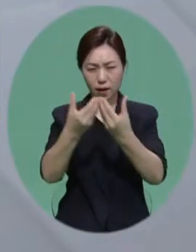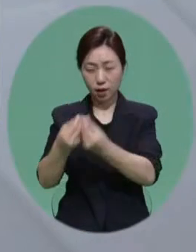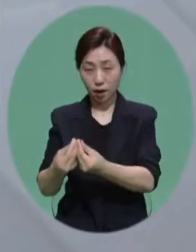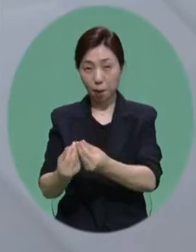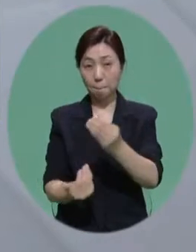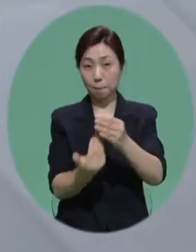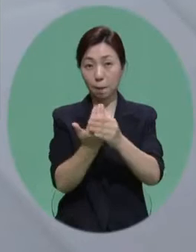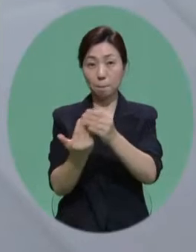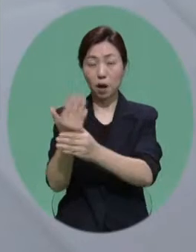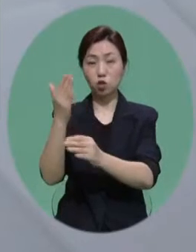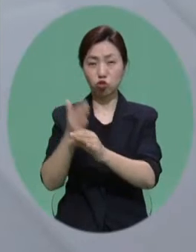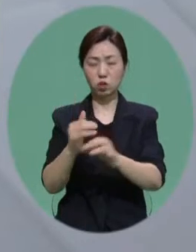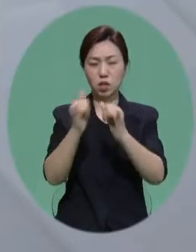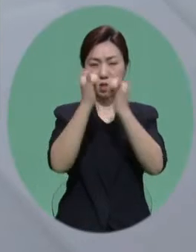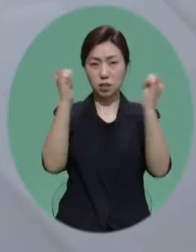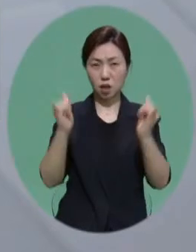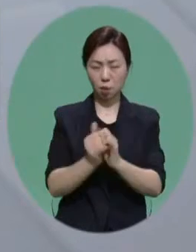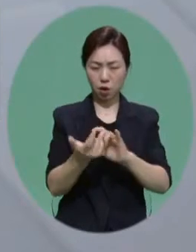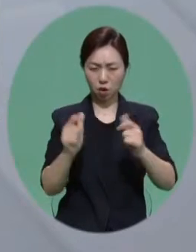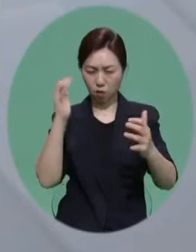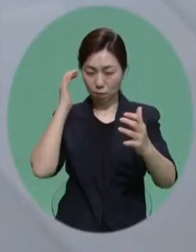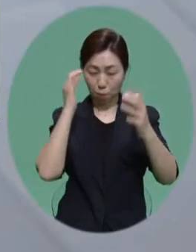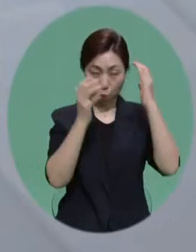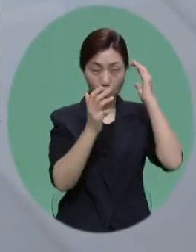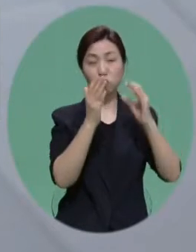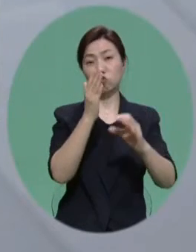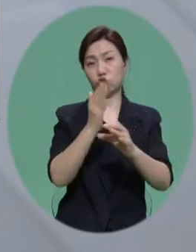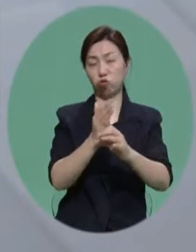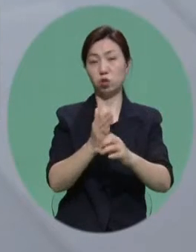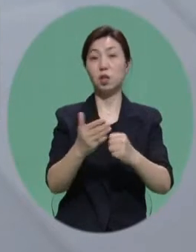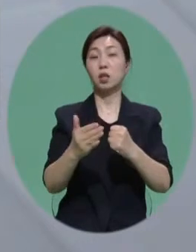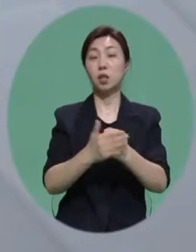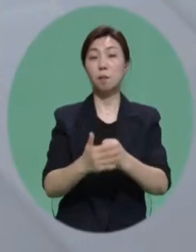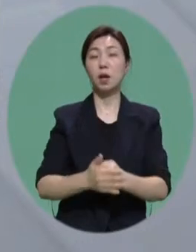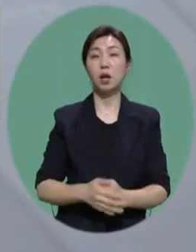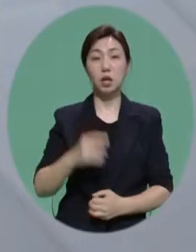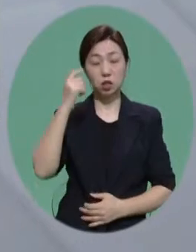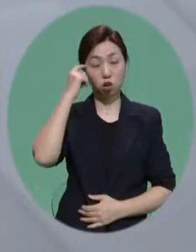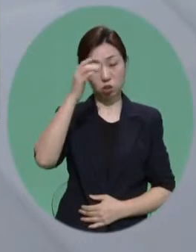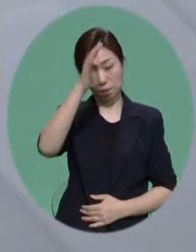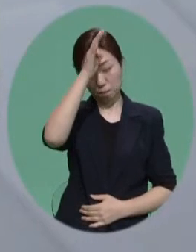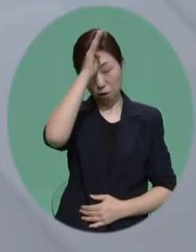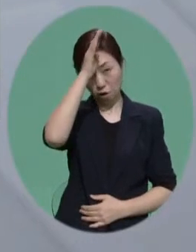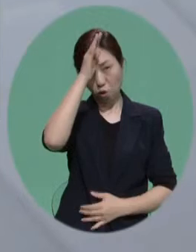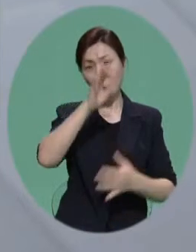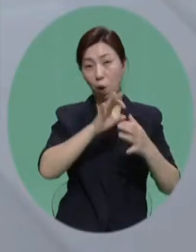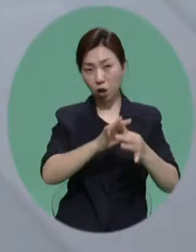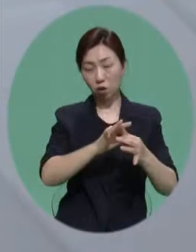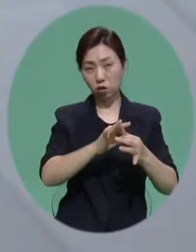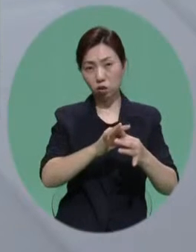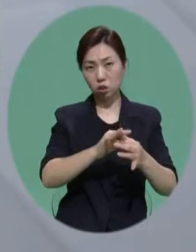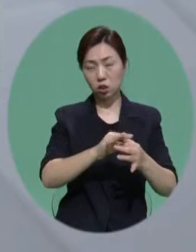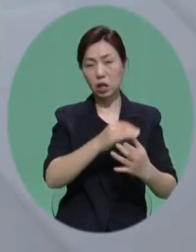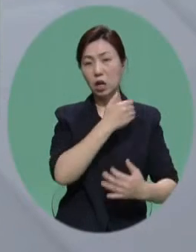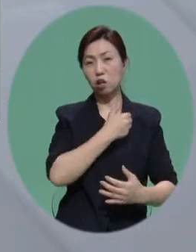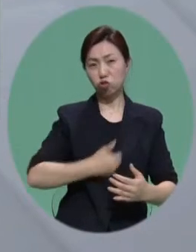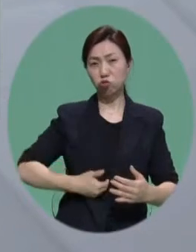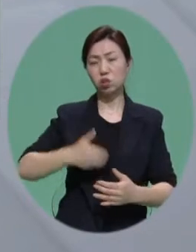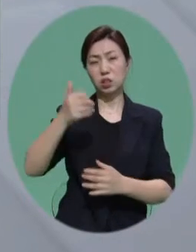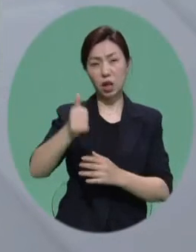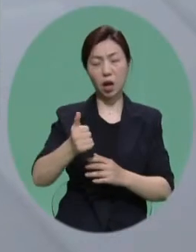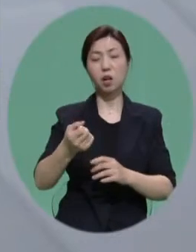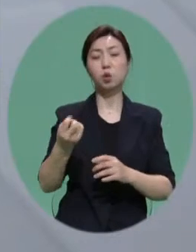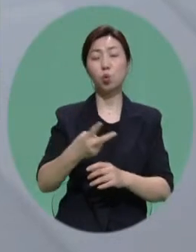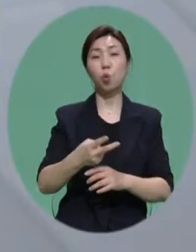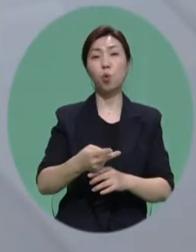있습니다 사회도 복잡해지고 그래서 의 문제에 대해서는 더 이상 지자체장 보다는 전문가들이 위원회를 만들어서